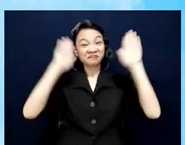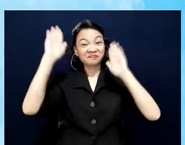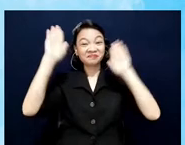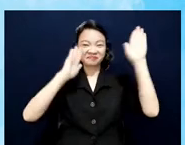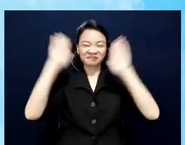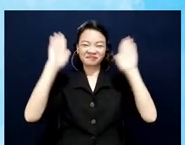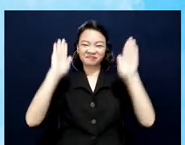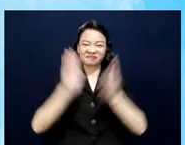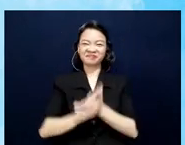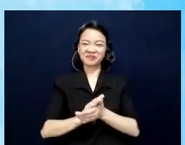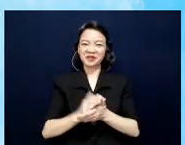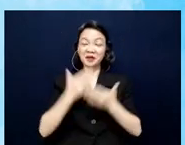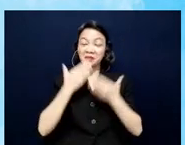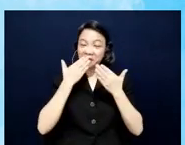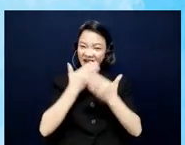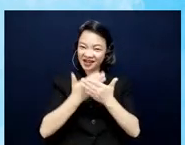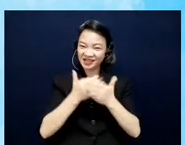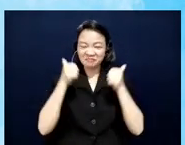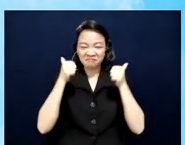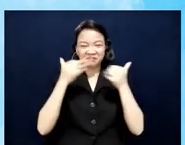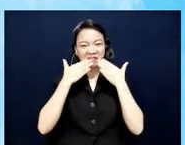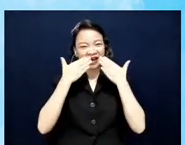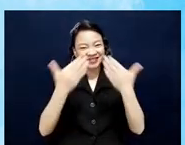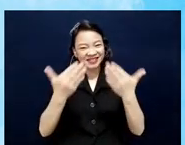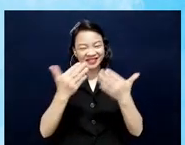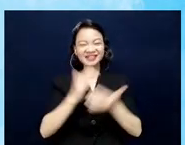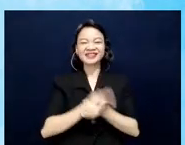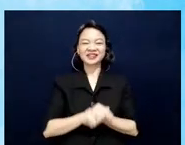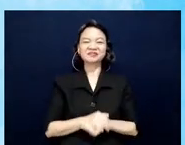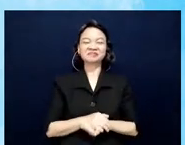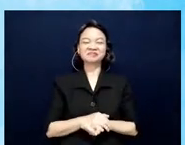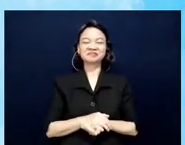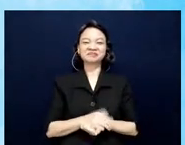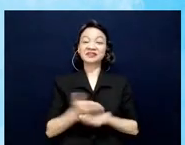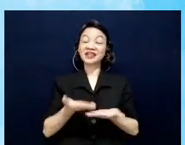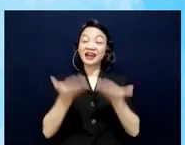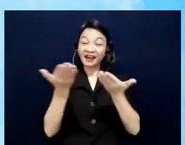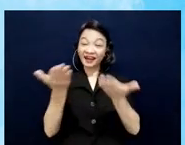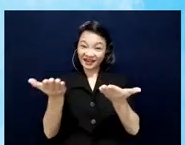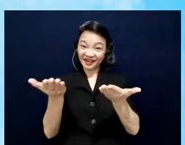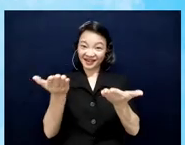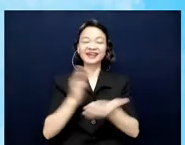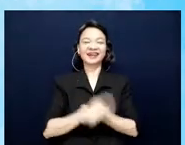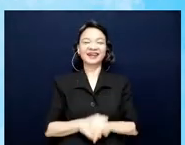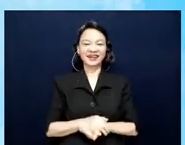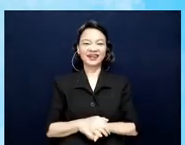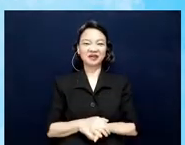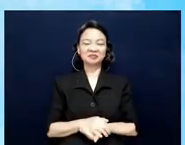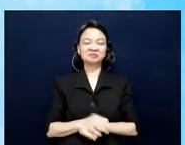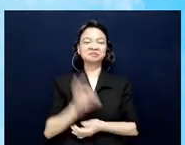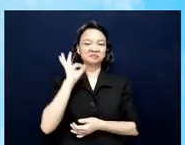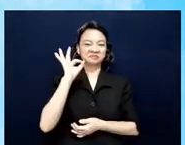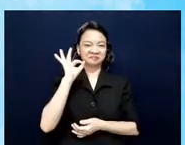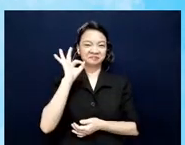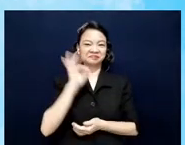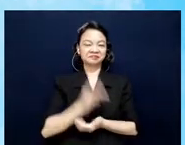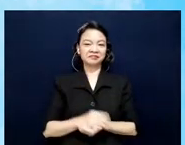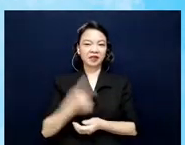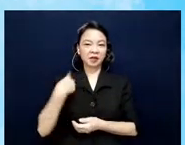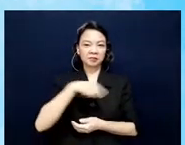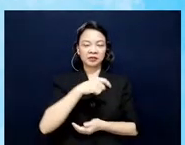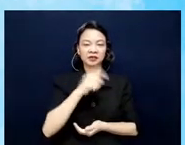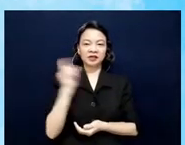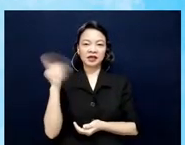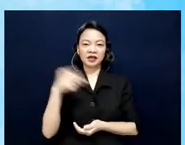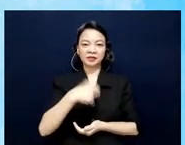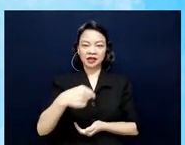Baik, terima kasih Mbak Brigita. Silakan Ibu. Baik sekalian. Oke, kami dari Kementerian